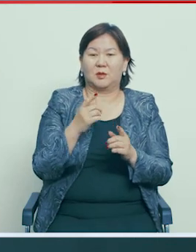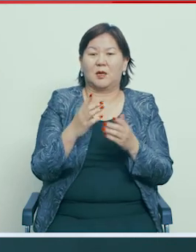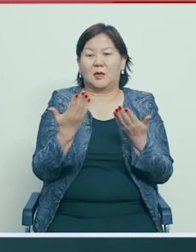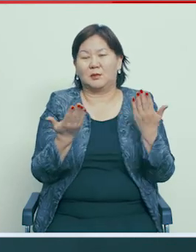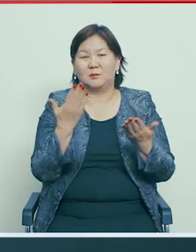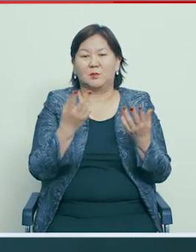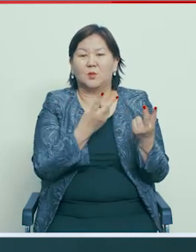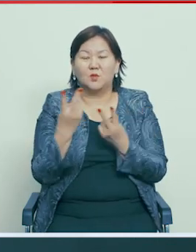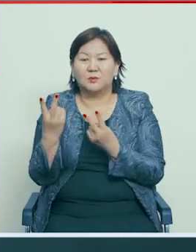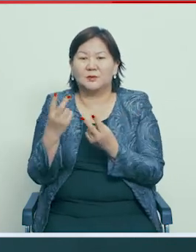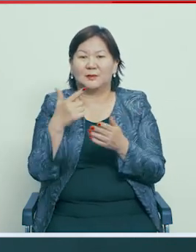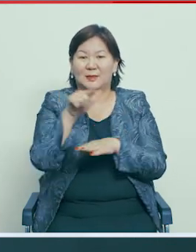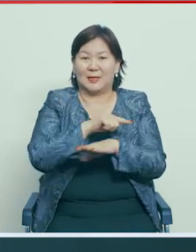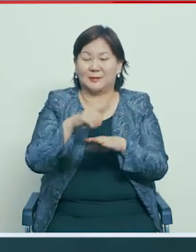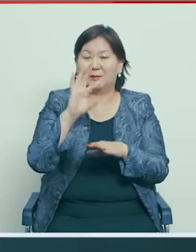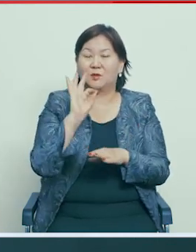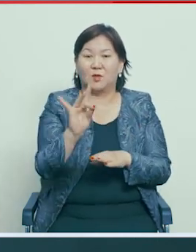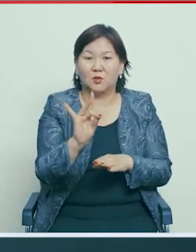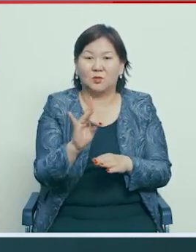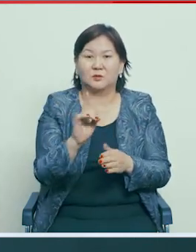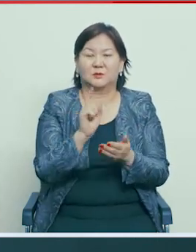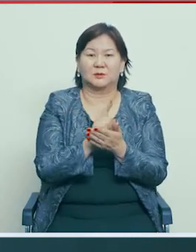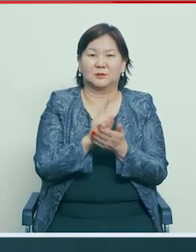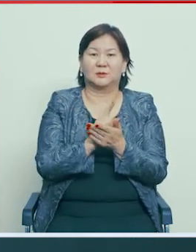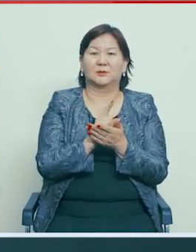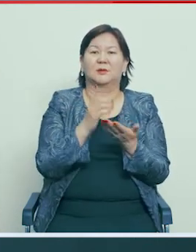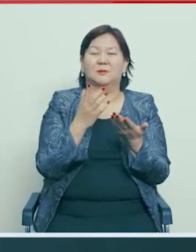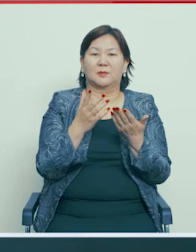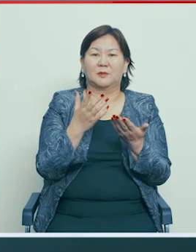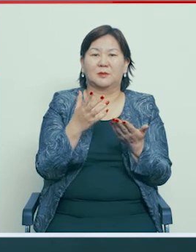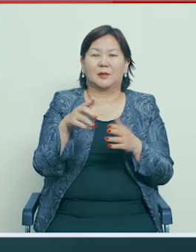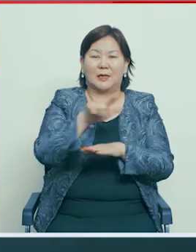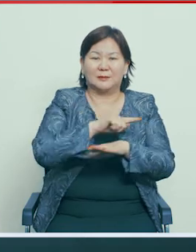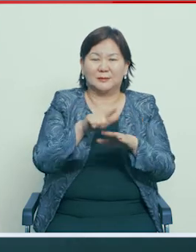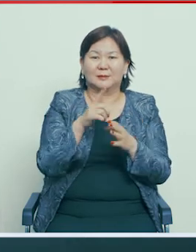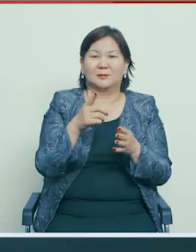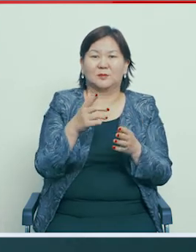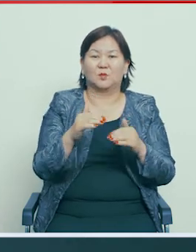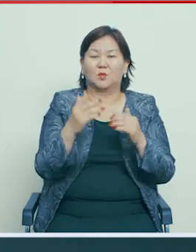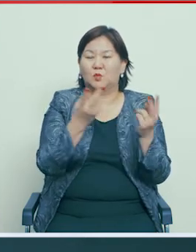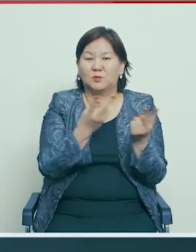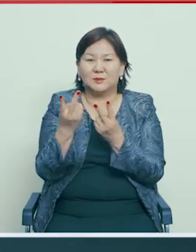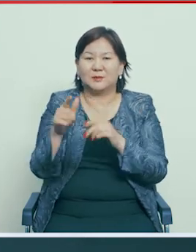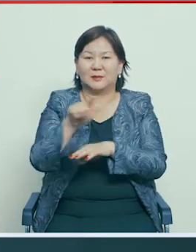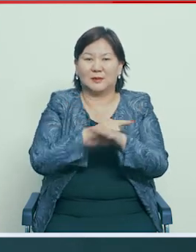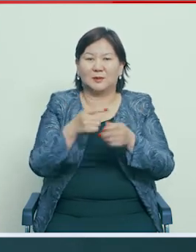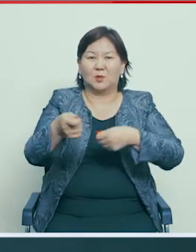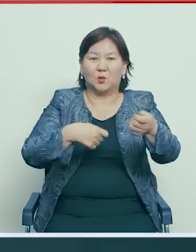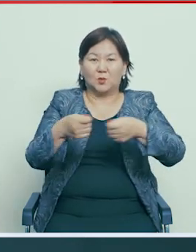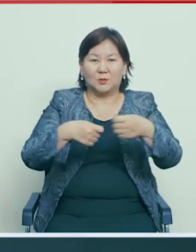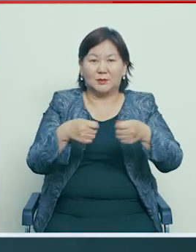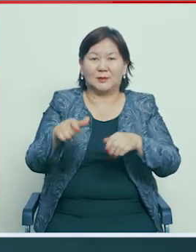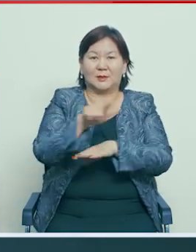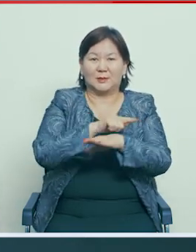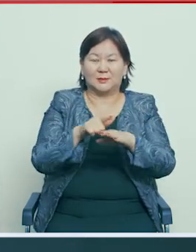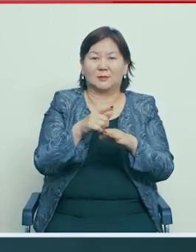альва одоо үйлчлэгээний газрууд, ресторан одоо тий хурлын одоо газар одоо үйлчлэгээний газар, худалдаа үйлчлэгээ бүхэл газар